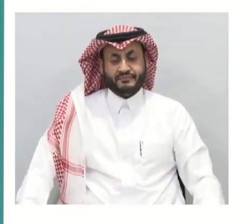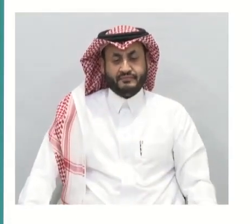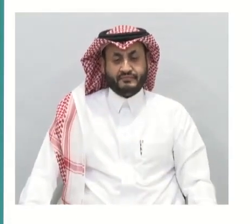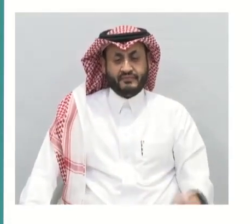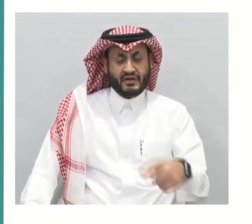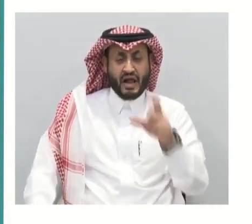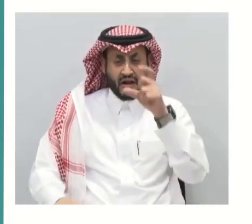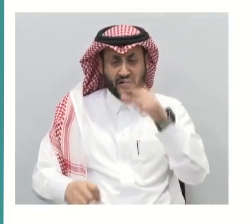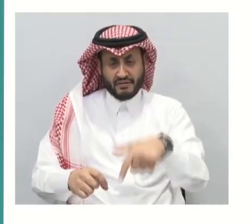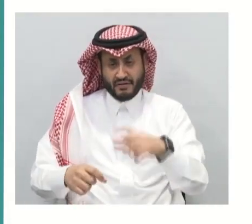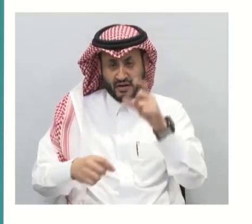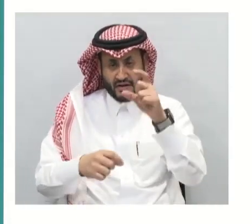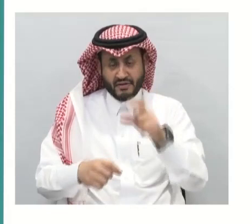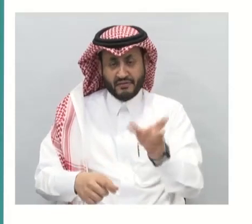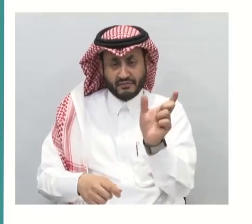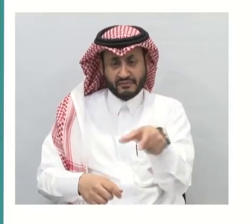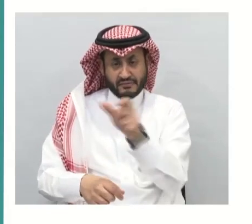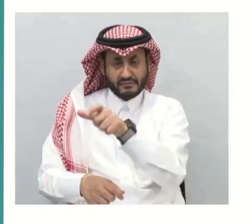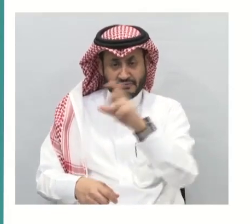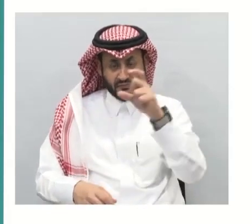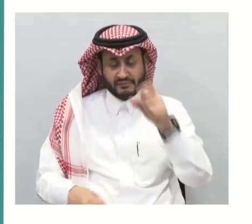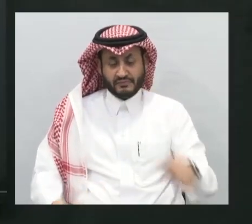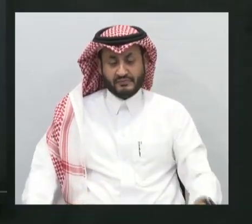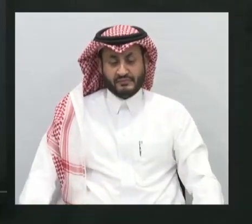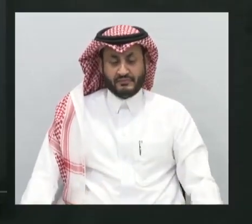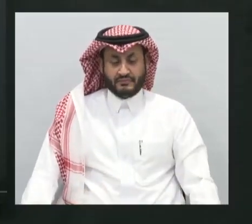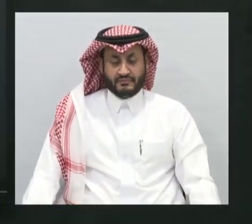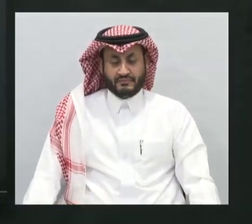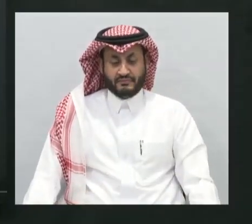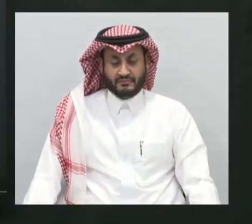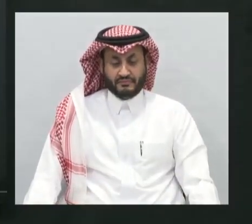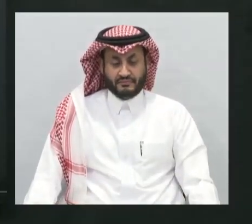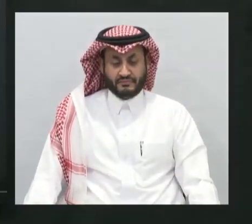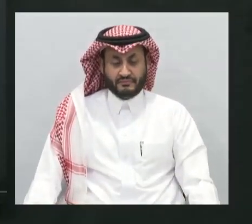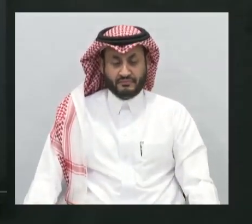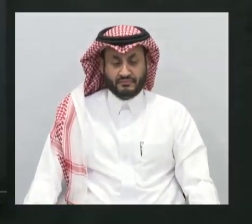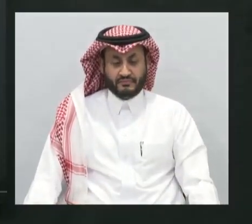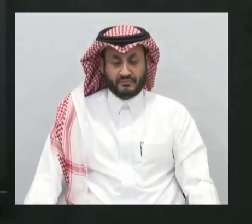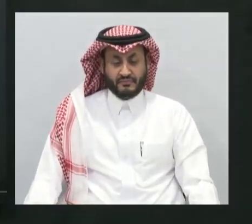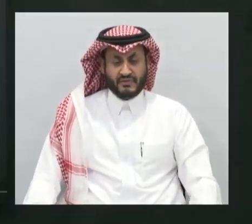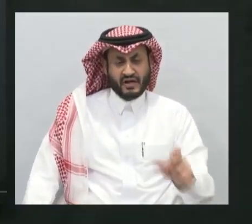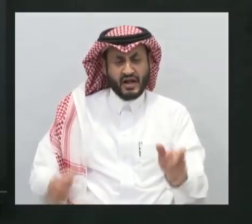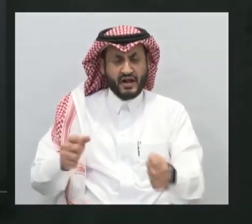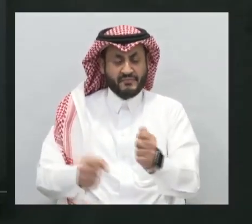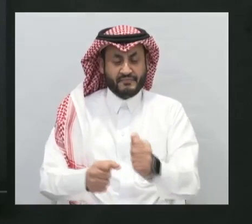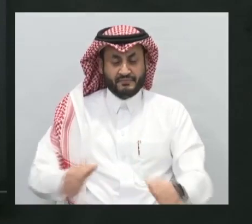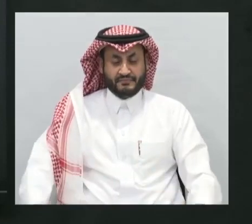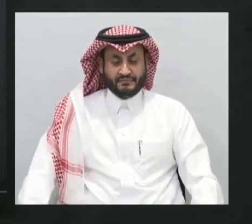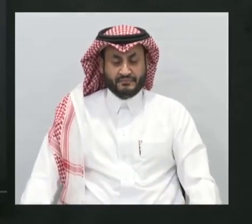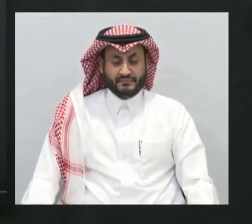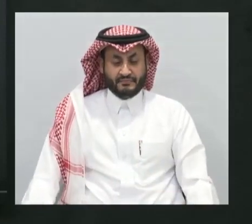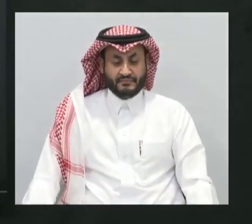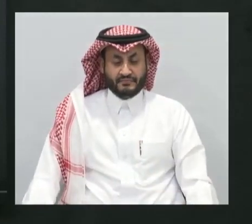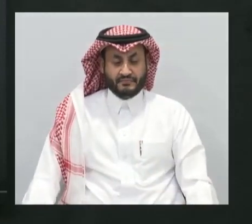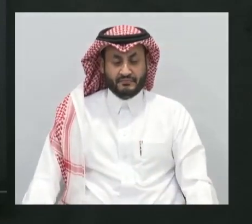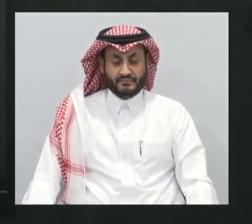الهلاليه لكل جزء منها من القوقعه والقنوات الهلاليه عمليه او مهمه في